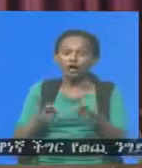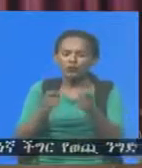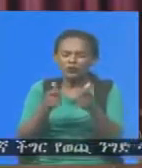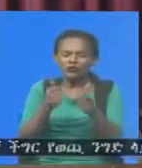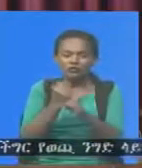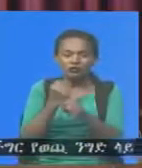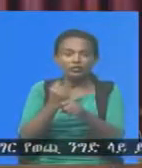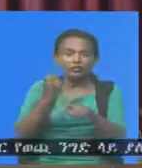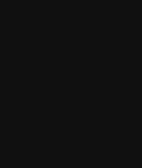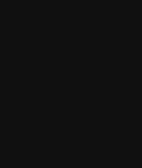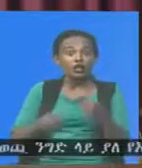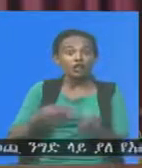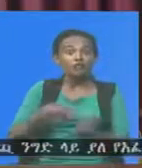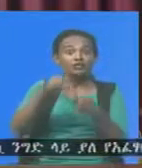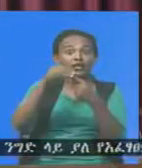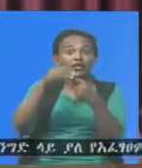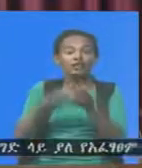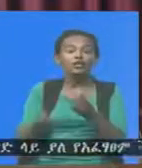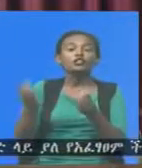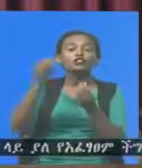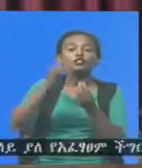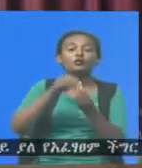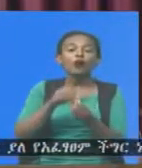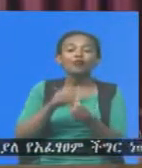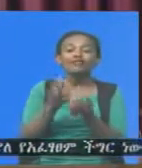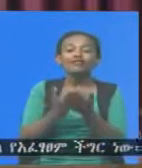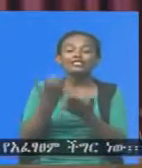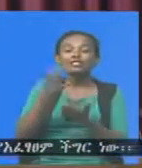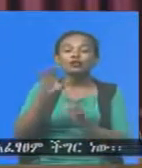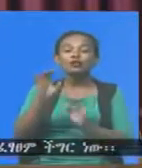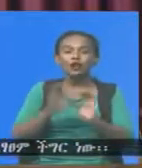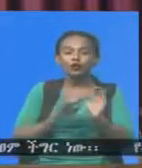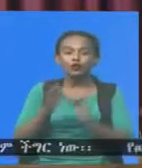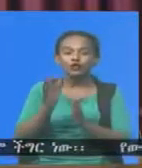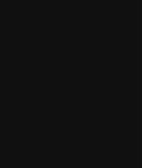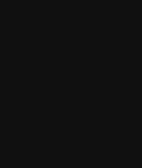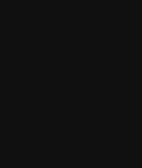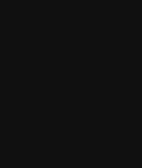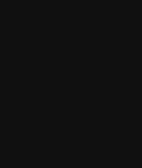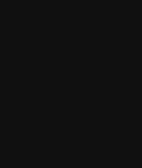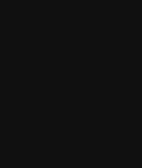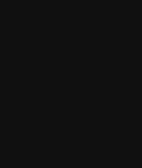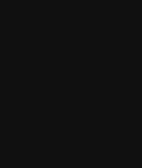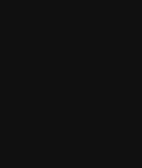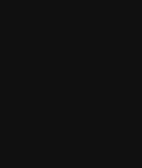መስራት ካልቻለ በስተቀር ተጨማሪ ኢንቨስትመንት አድርጎ የህዝብን ፍላጎት መመለስ